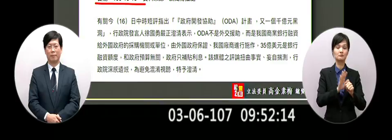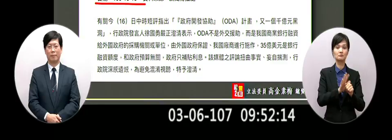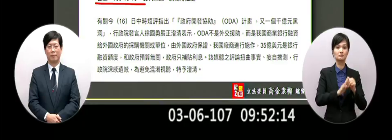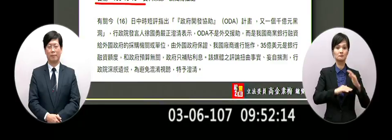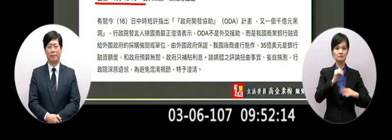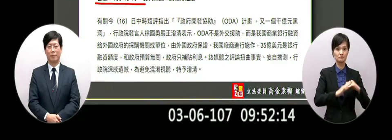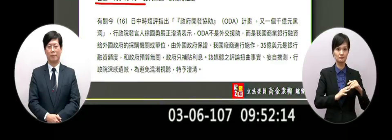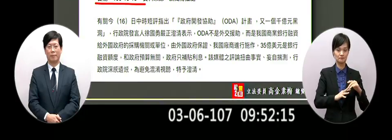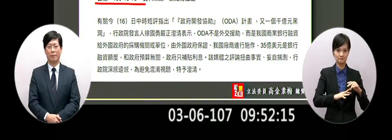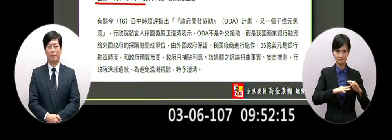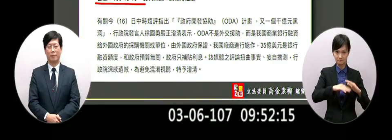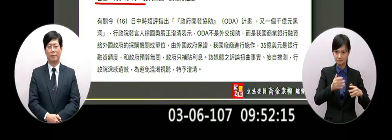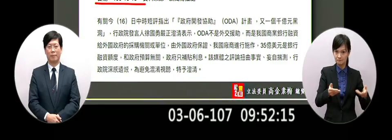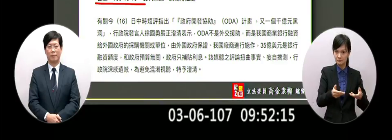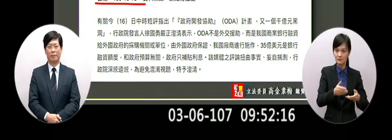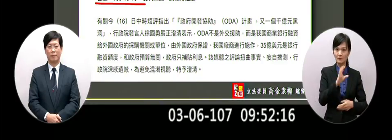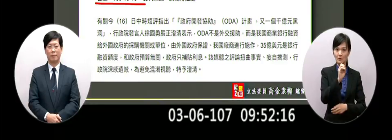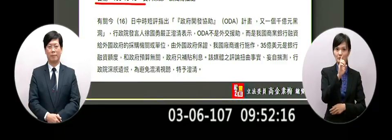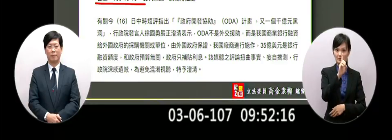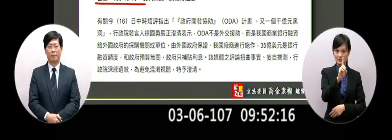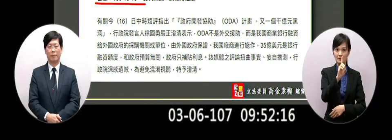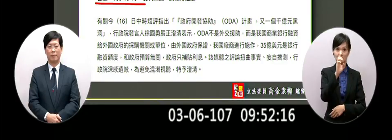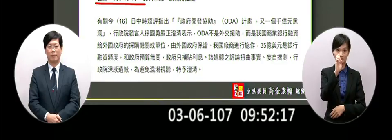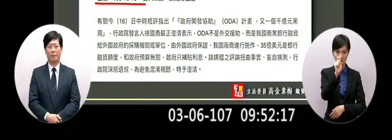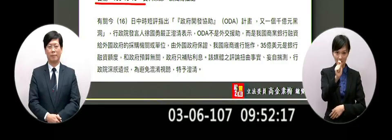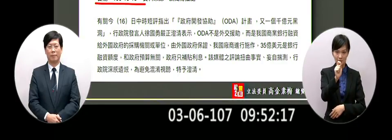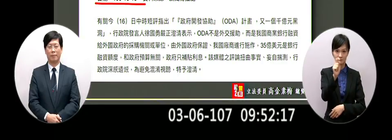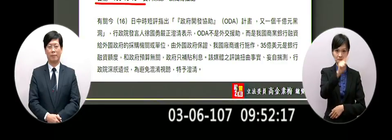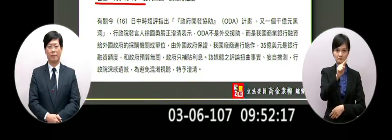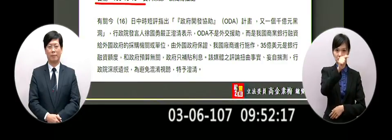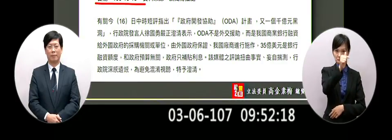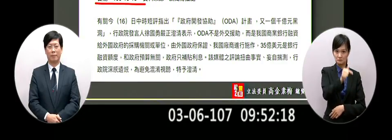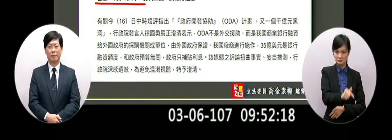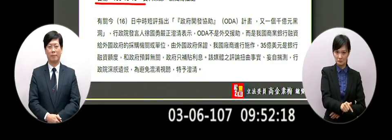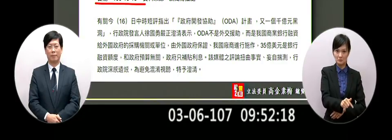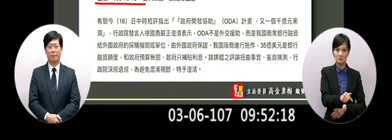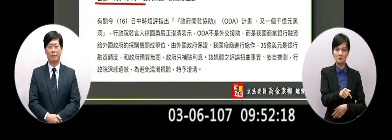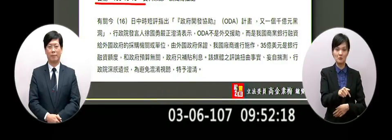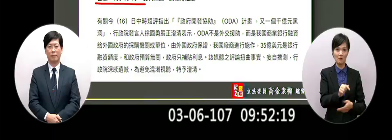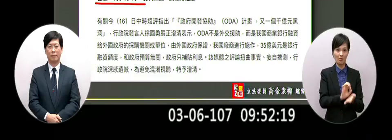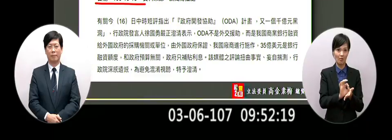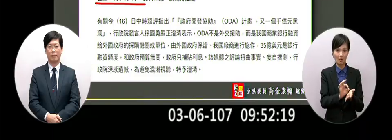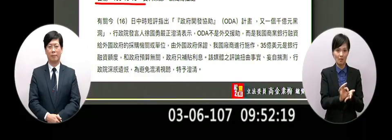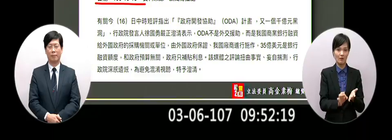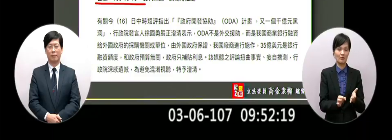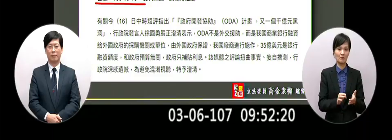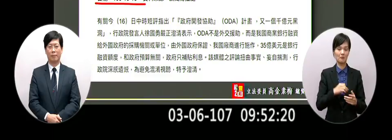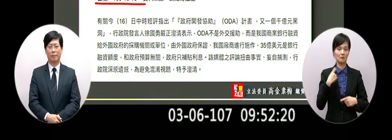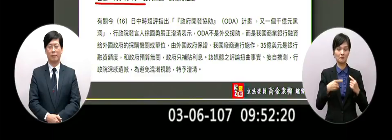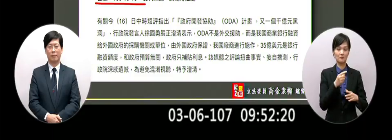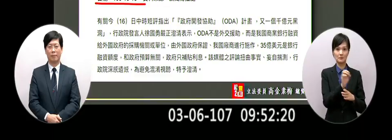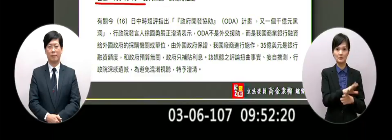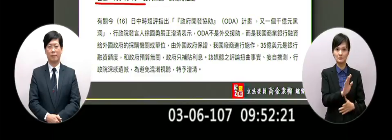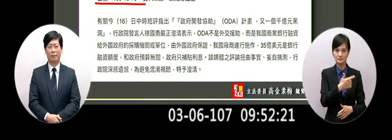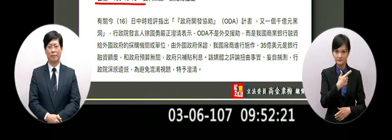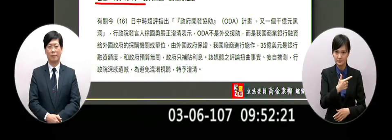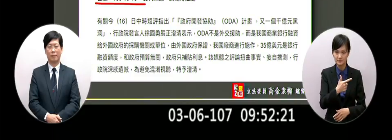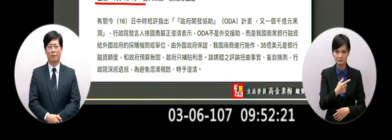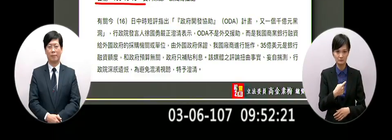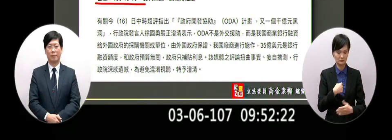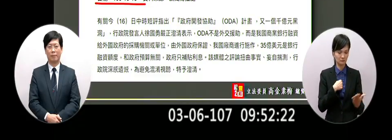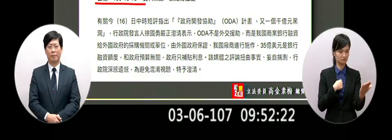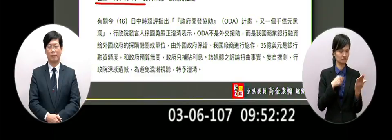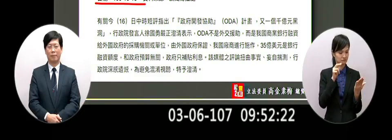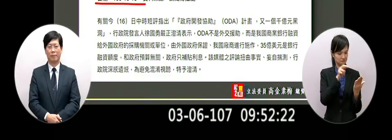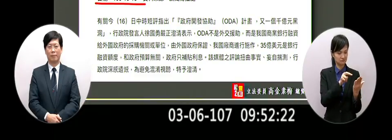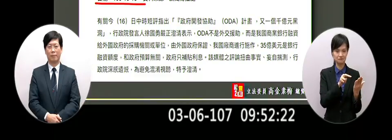划，并非1000亿元的黑洞。政院在这边要严正的澄清。这份新闻稿我看了